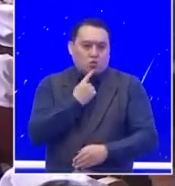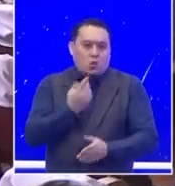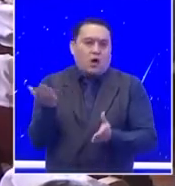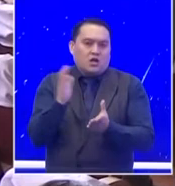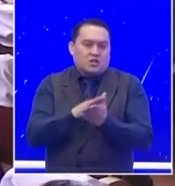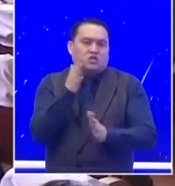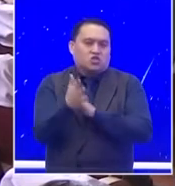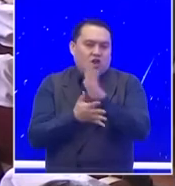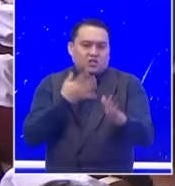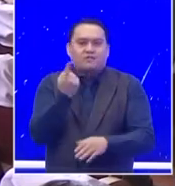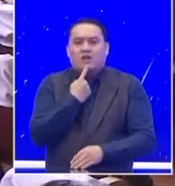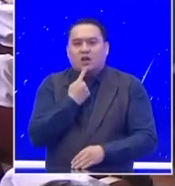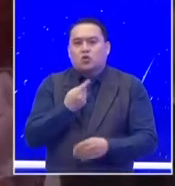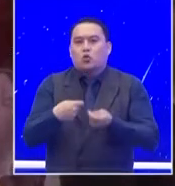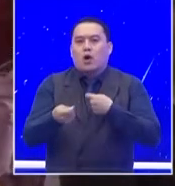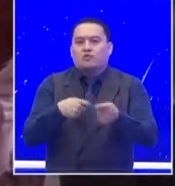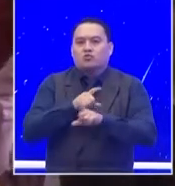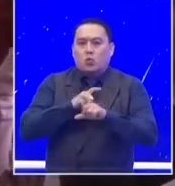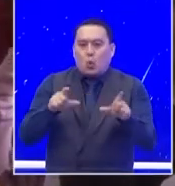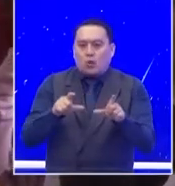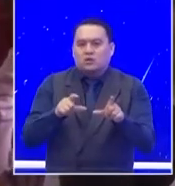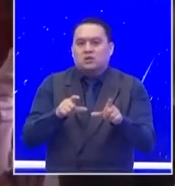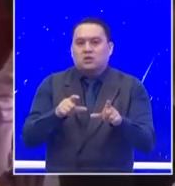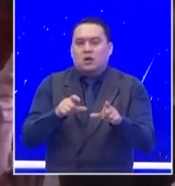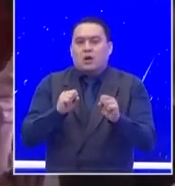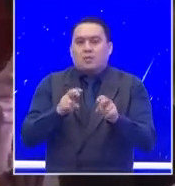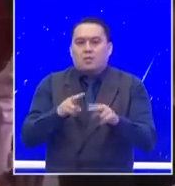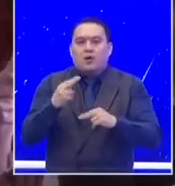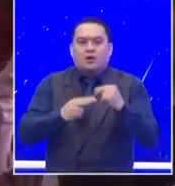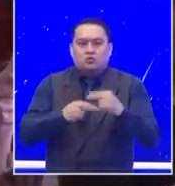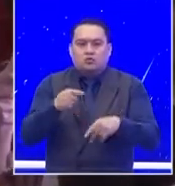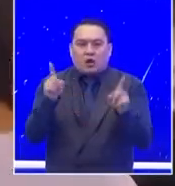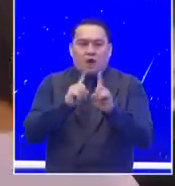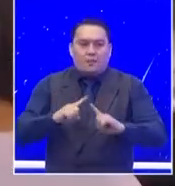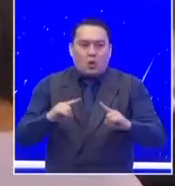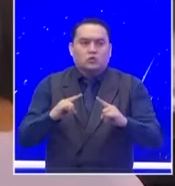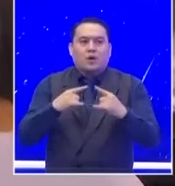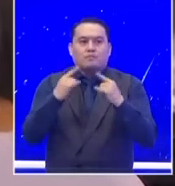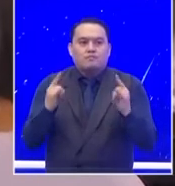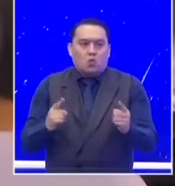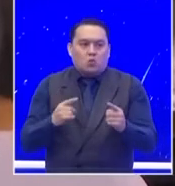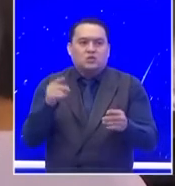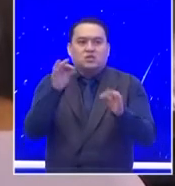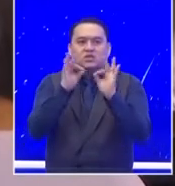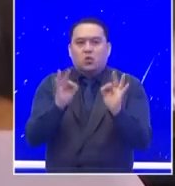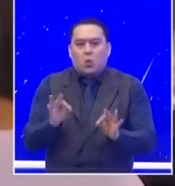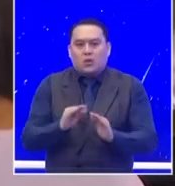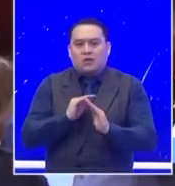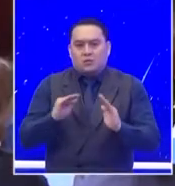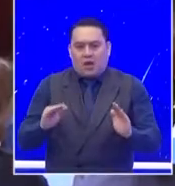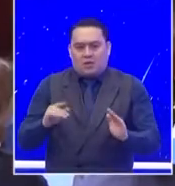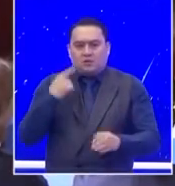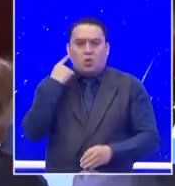знакомились на языке жестов. Руководство школы-интерната словно построило своеобразный мостик между искусством и детьми